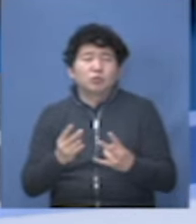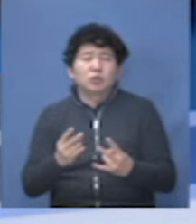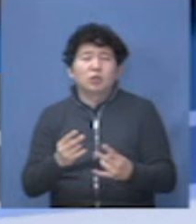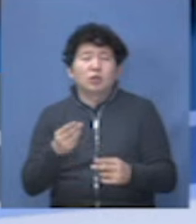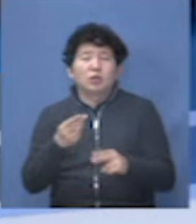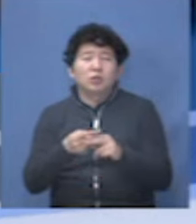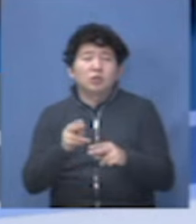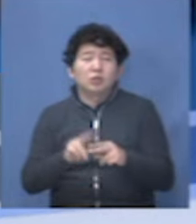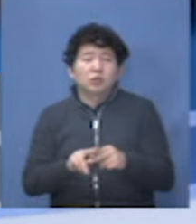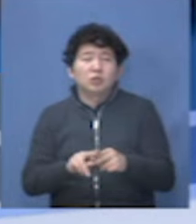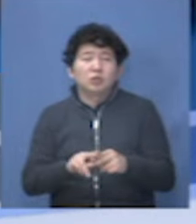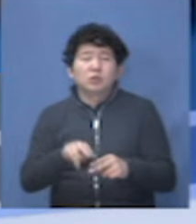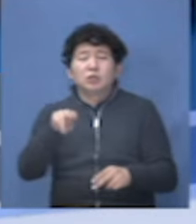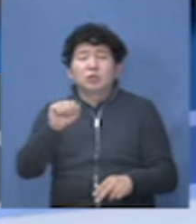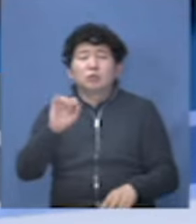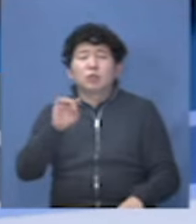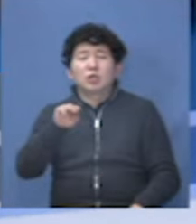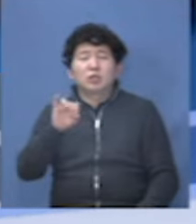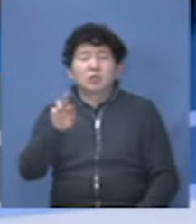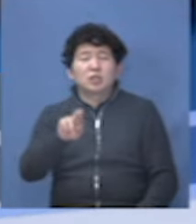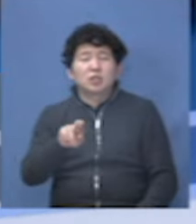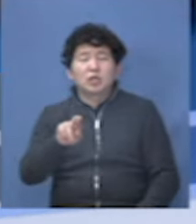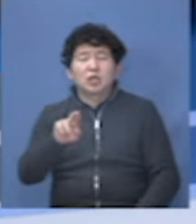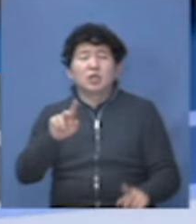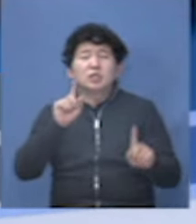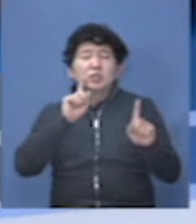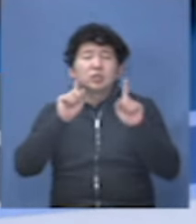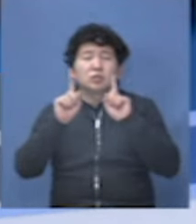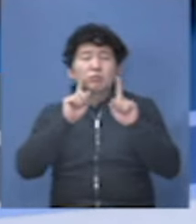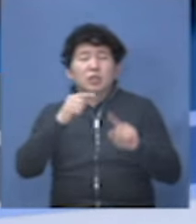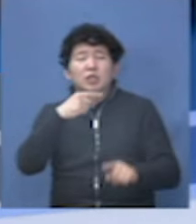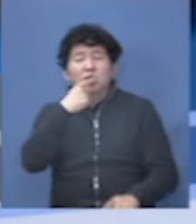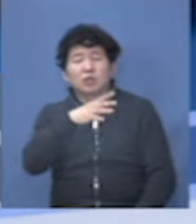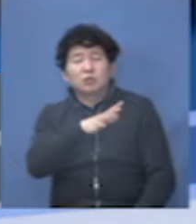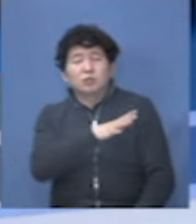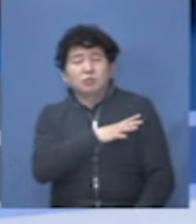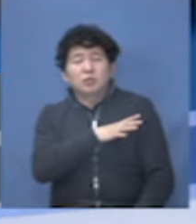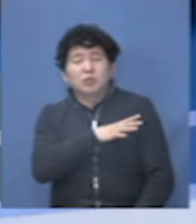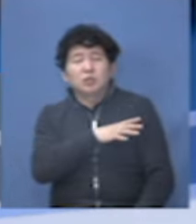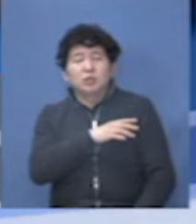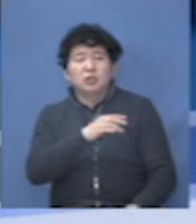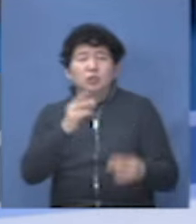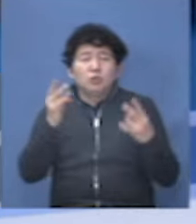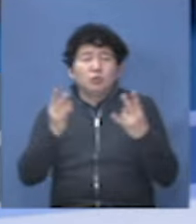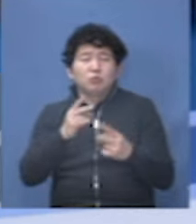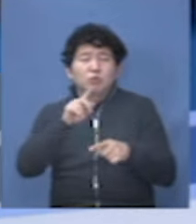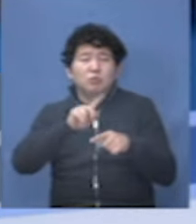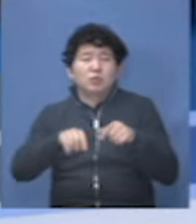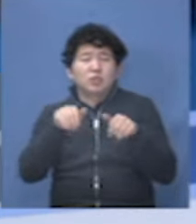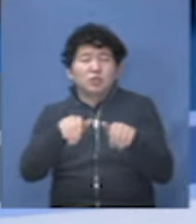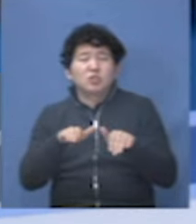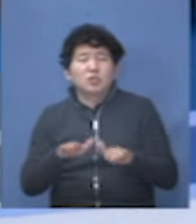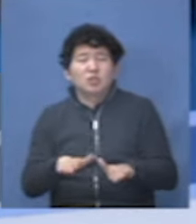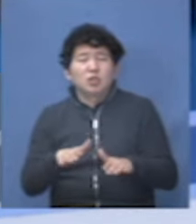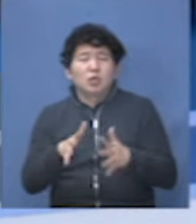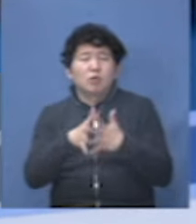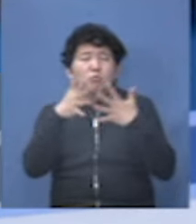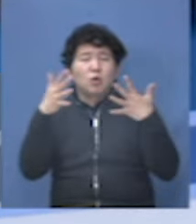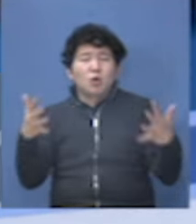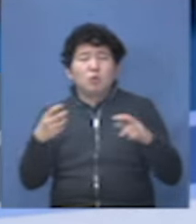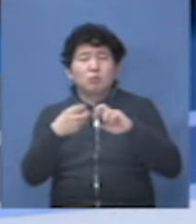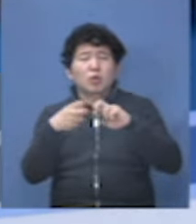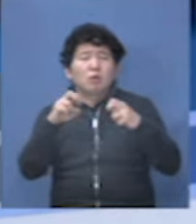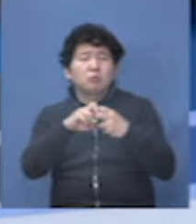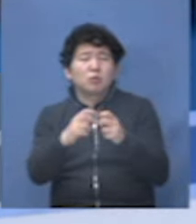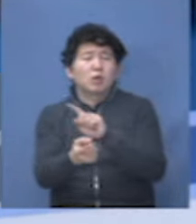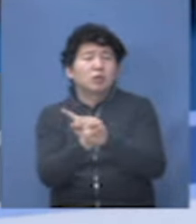туралы Байтақ Жасылдар партиясы ұйымдастырған дөңгелек үстелде айтылды. Партия өкілдері мәселені тез арада шешпесе үлкен проблемаға әкеп соғуы мүмкін